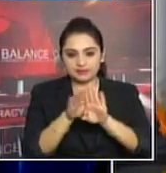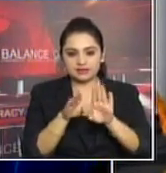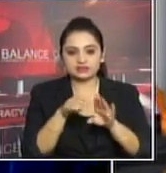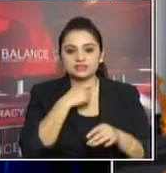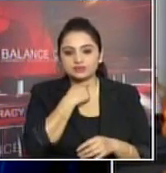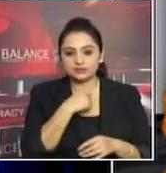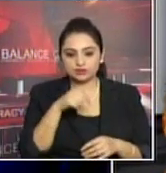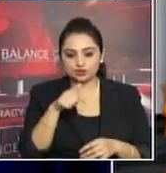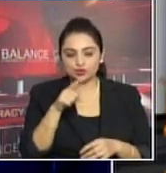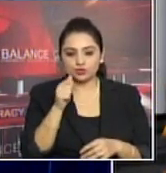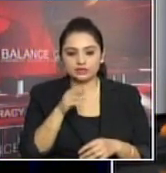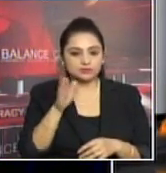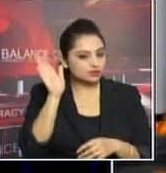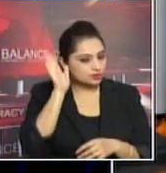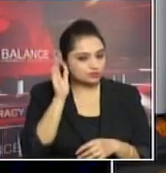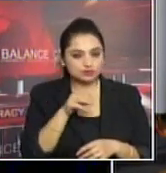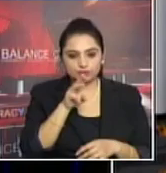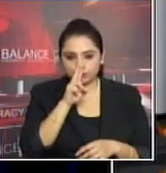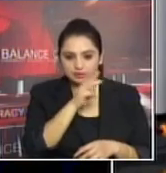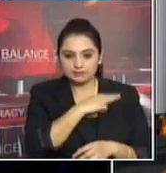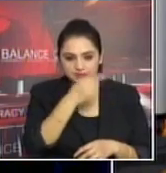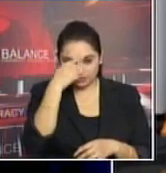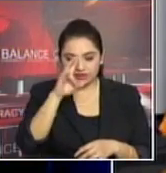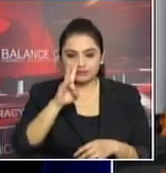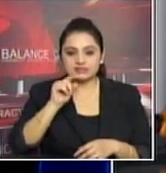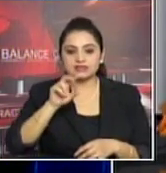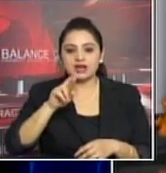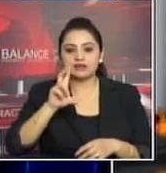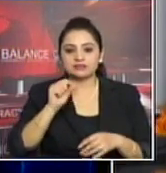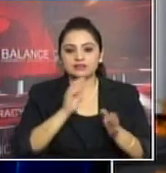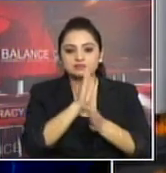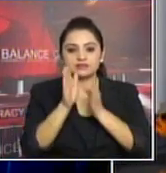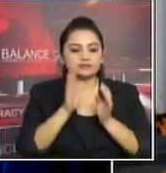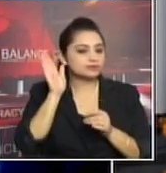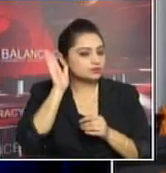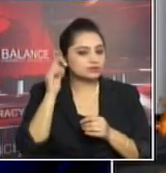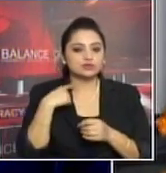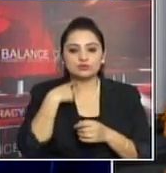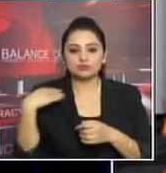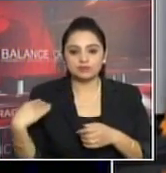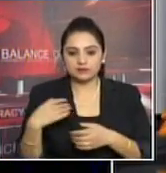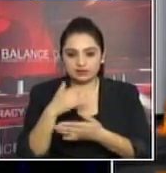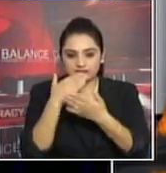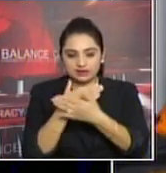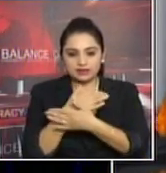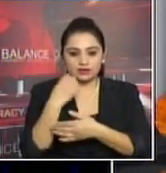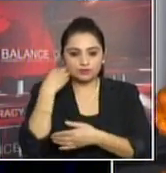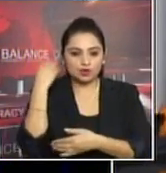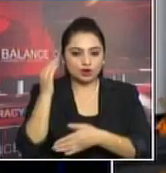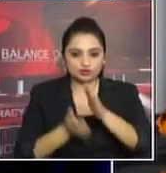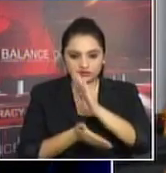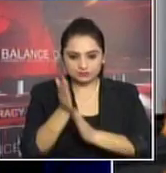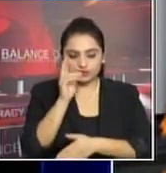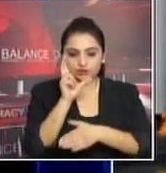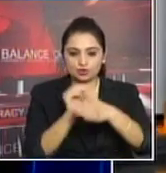एक्युरेसी ब्यालेन्स क्रेडिबिलिटी यो हो एबिसी न्युज। म सारदा थापा र साङ्केतिक समाचारमा हुनुहुन्छ उमा पौडेल। कार्यक्रम हो